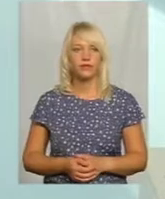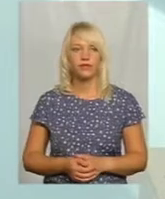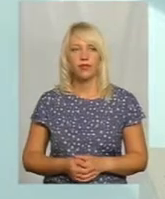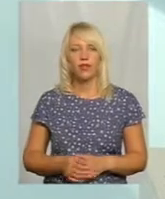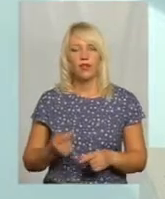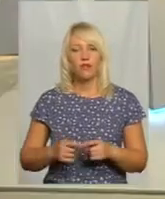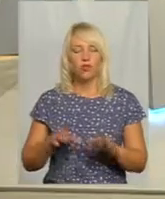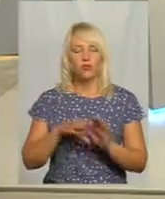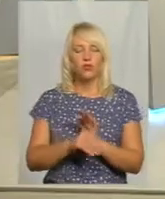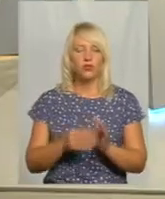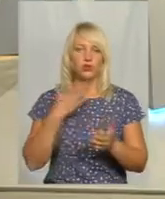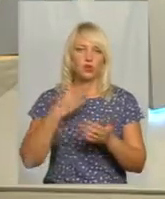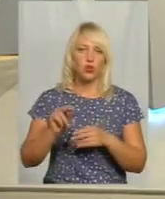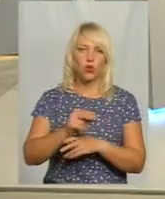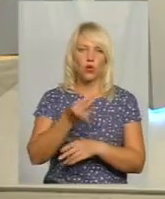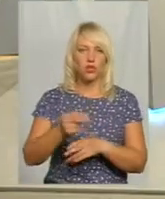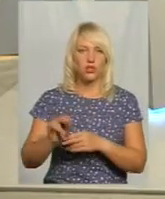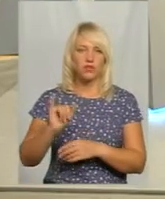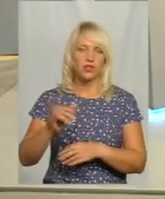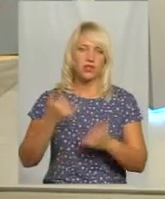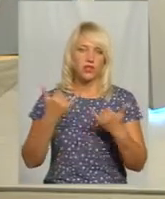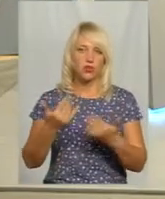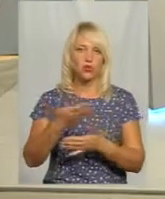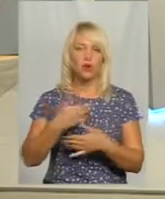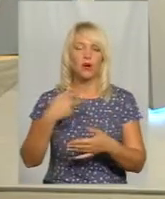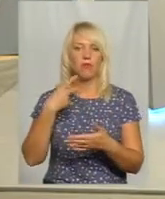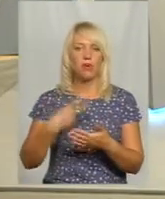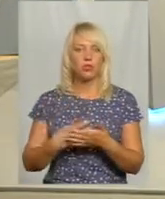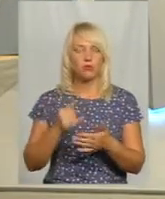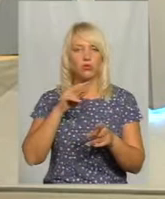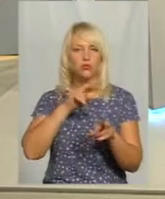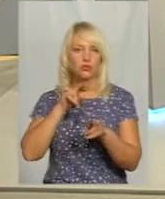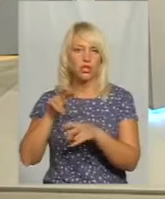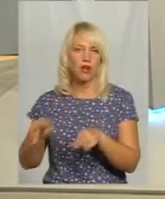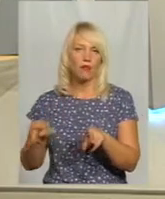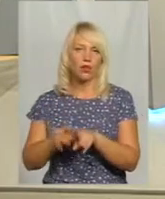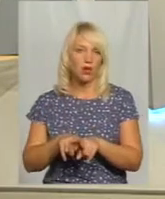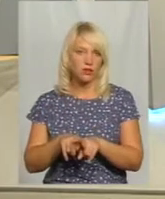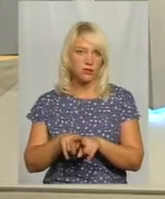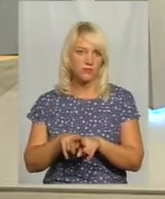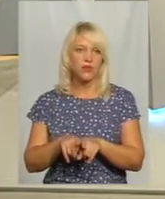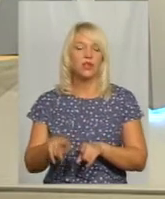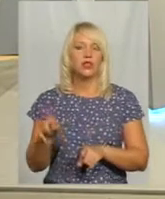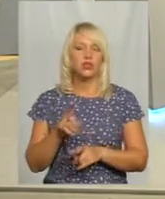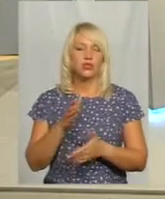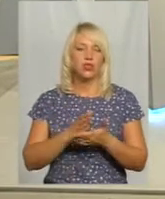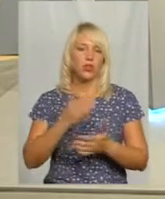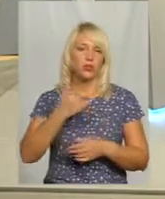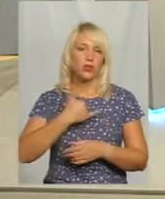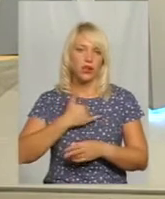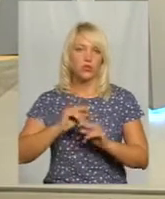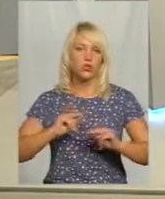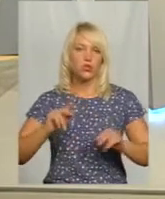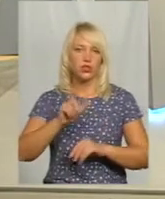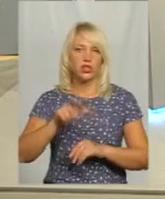воно вносить свої певні корективи. І на сьогодні ми вже бачимо і спостерігаємо таку картину, що є в нас